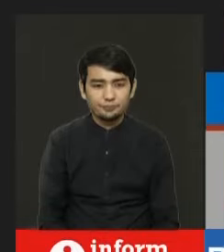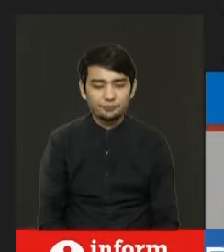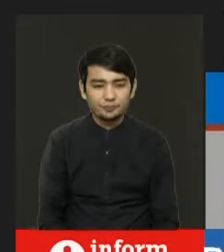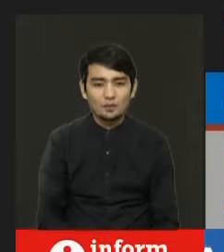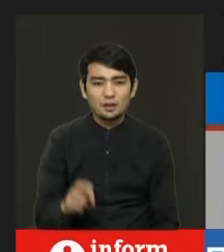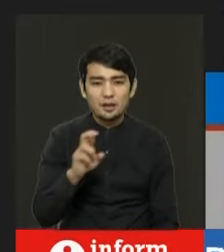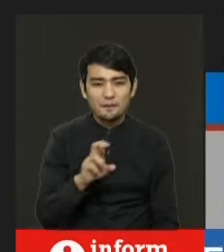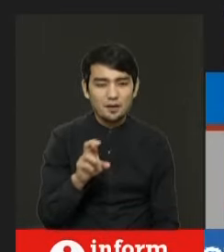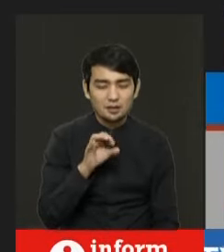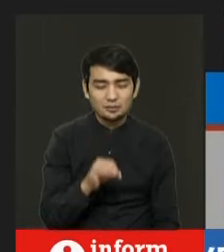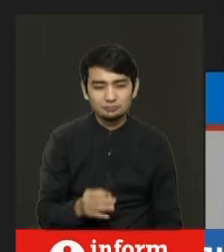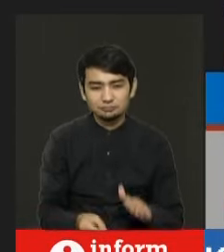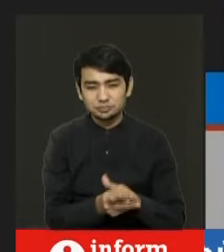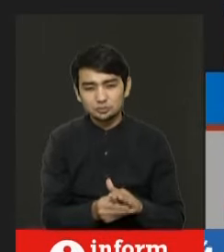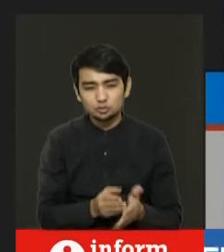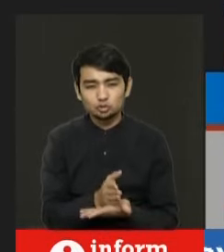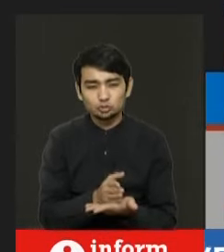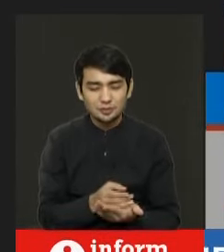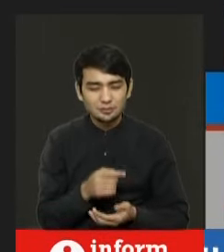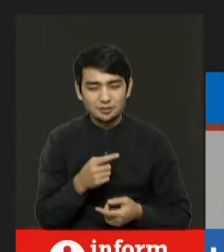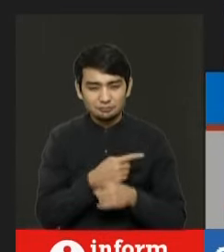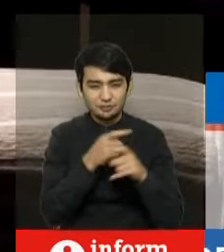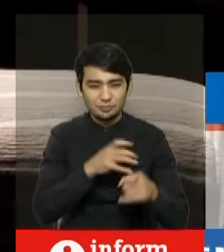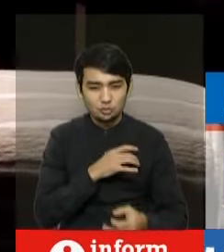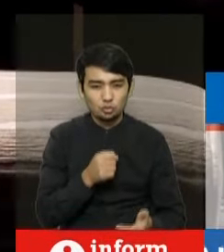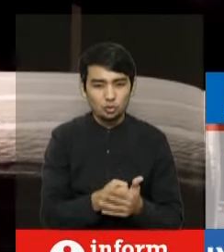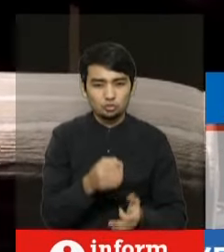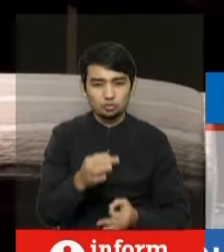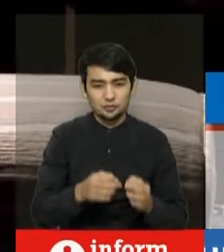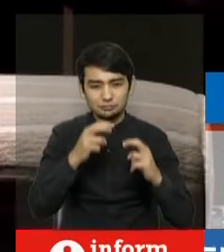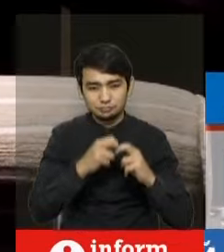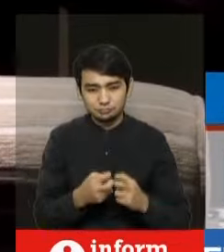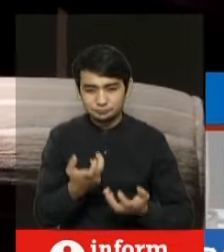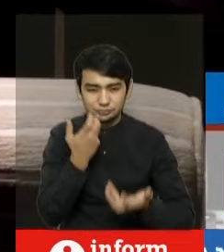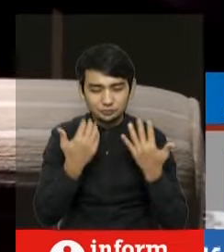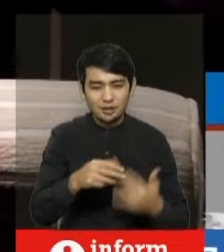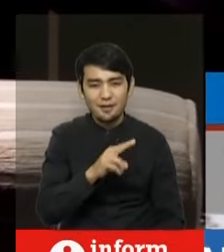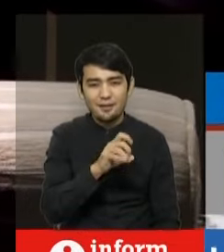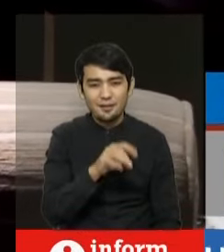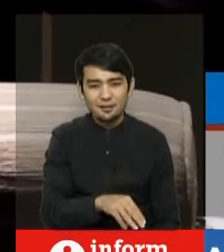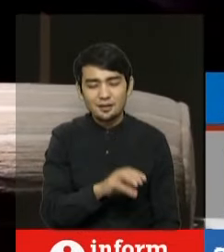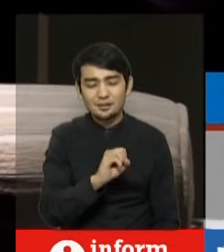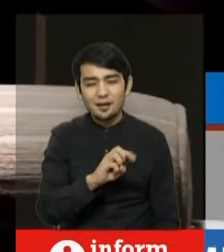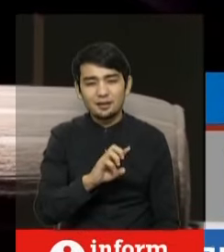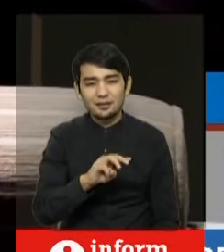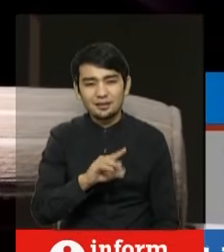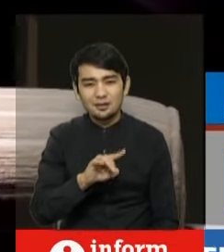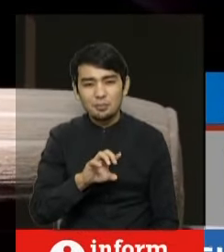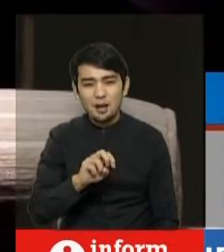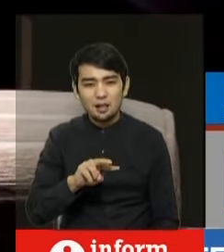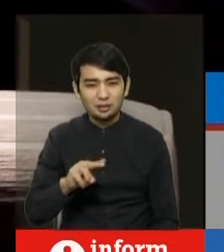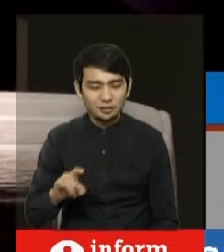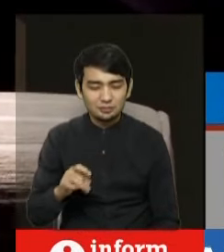в январе в антикоррупционной службе сообщили о завершении досудебного расследования в отношении Хайрат Сата балды по факту отмывания доходов